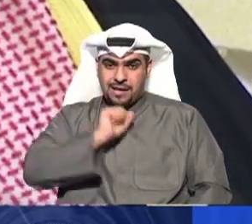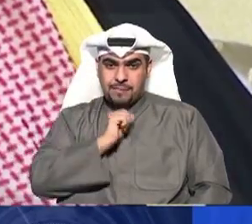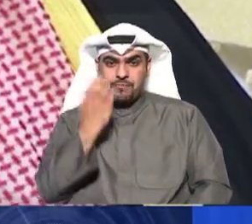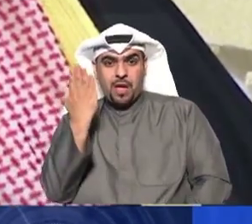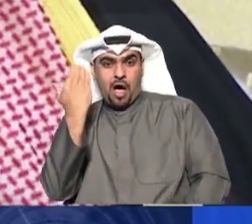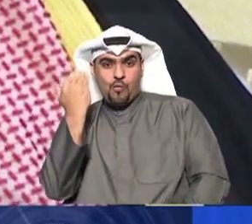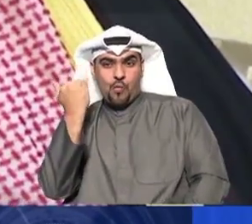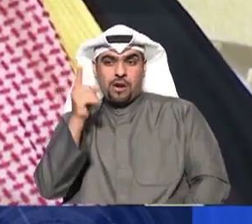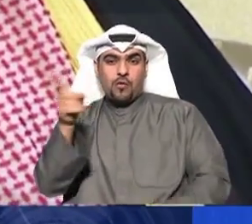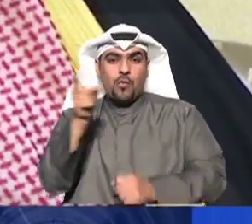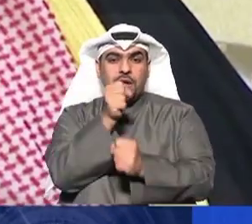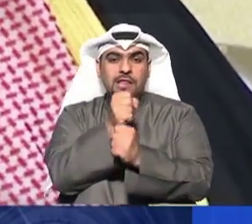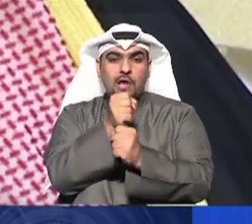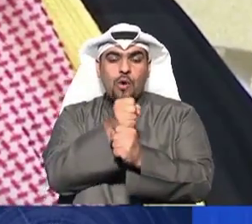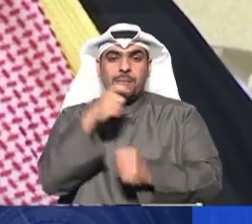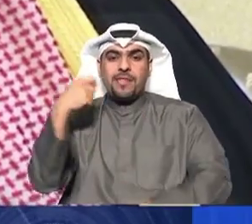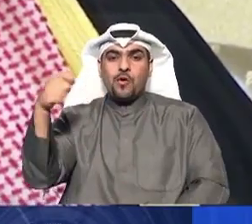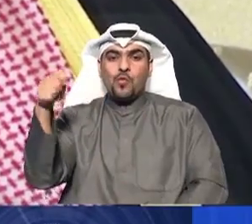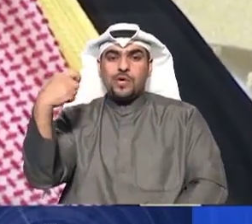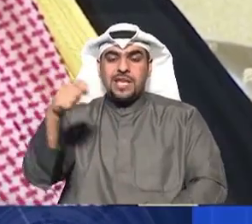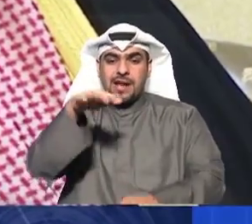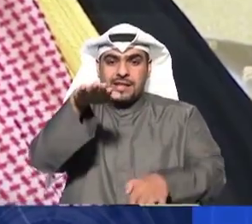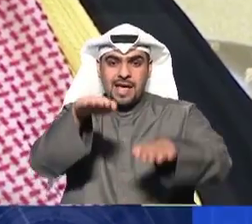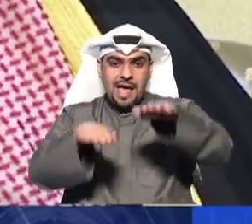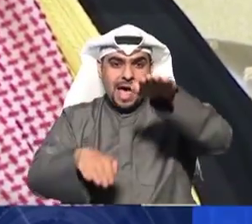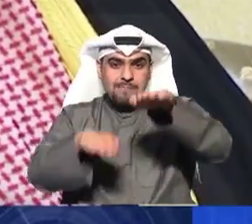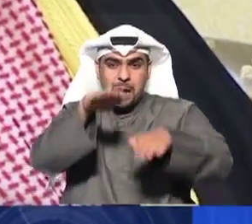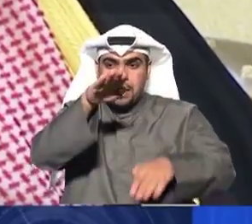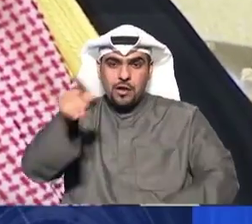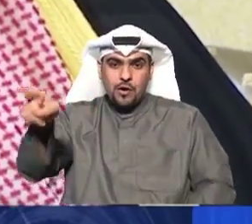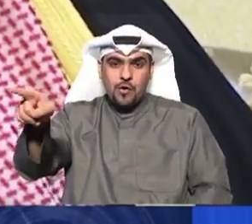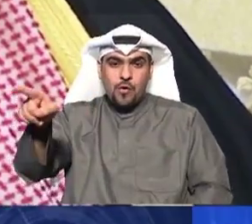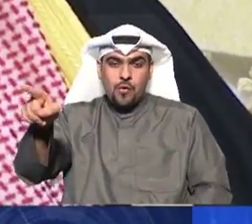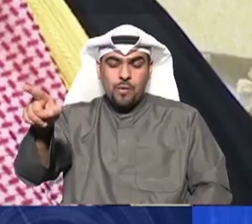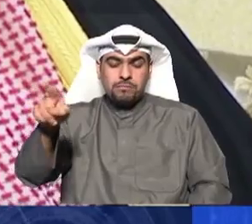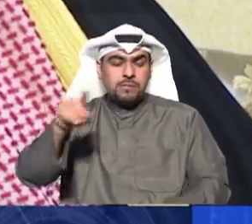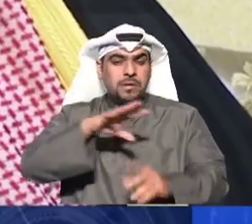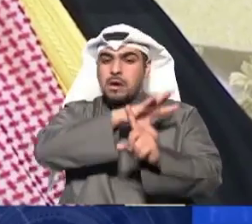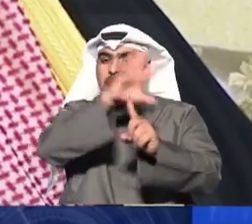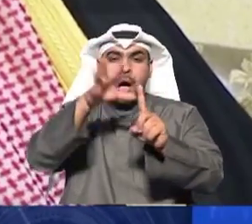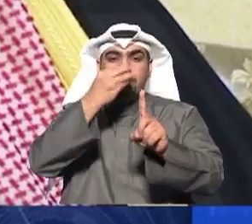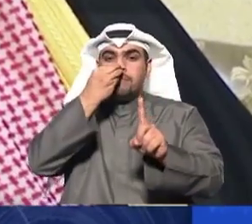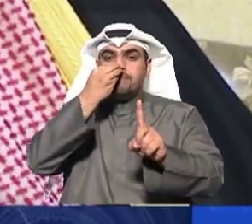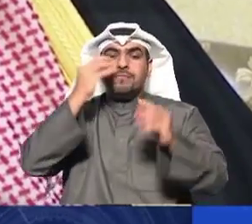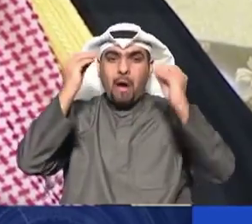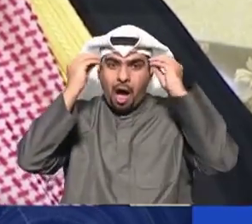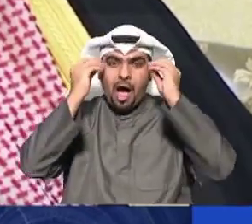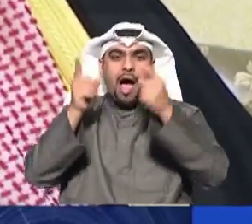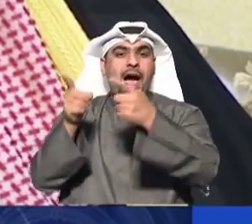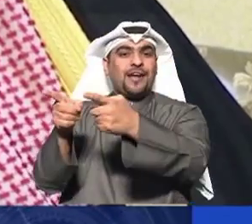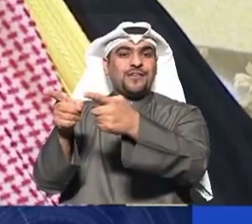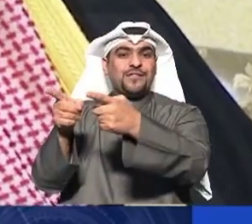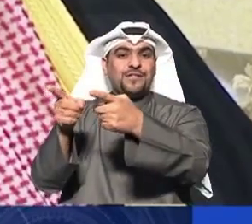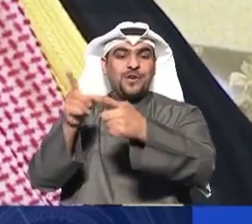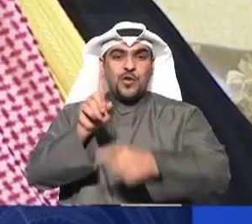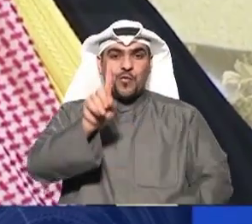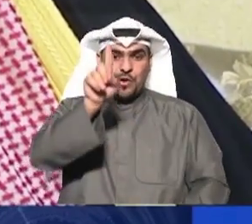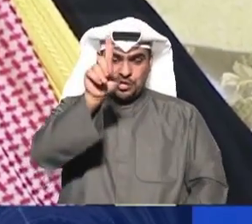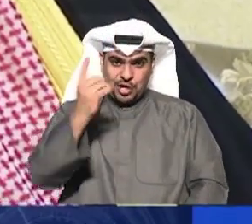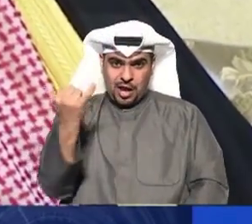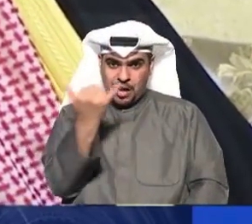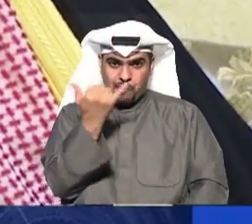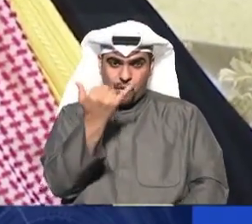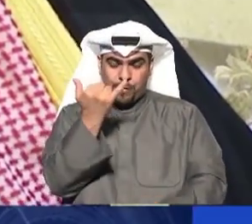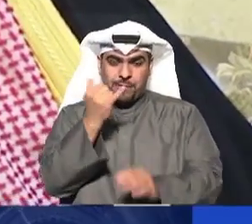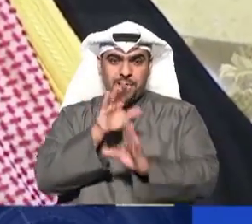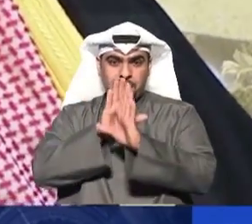طبيعة عملها، وبهالمرحلة إن شاء الله راح يكون تنفيذا لتوجيهات سموك حماية المال العام